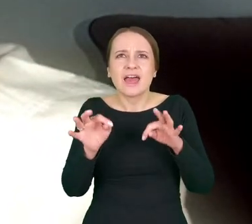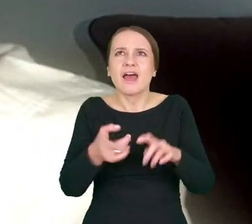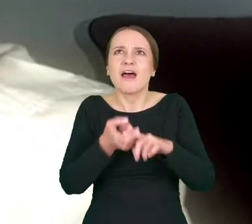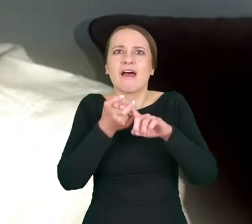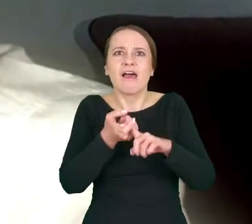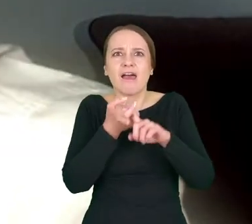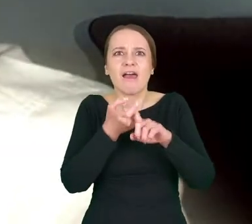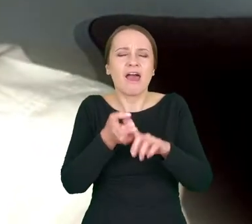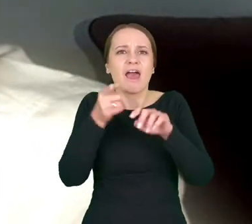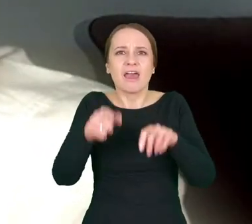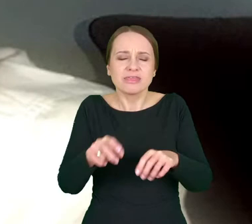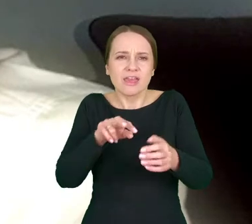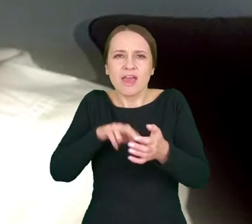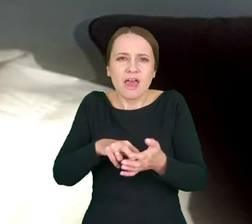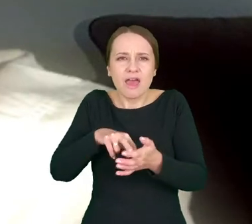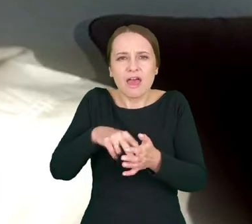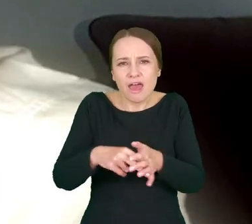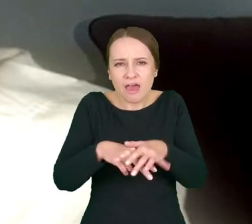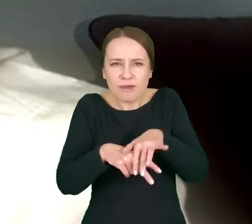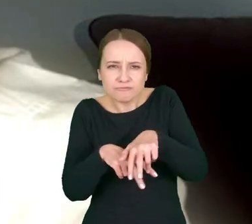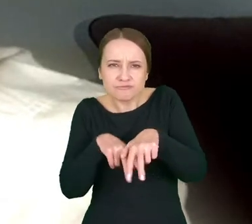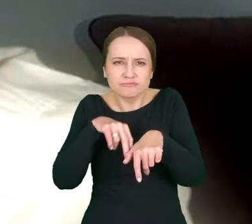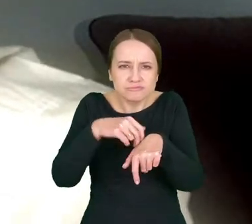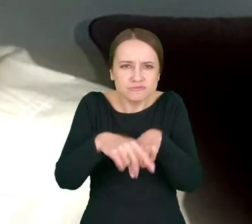Jęzor swój różowy